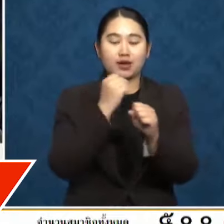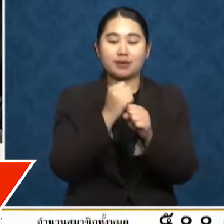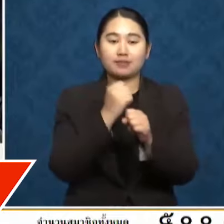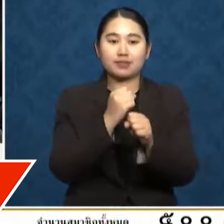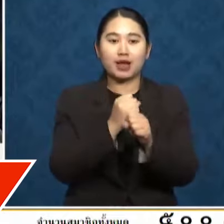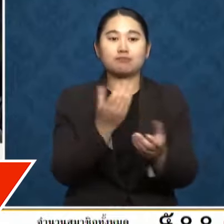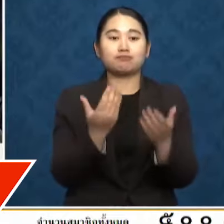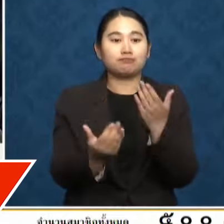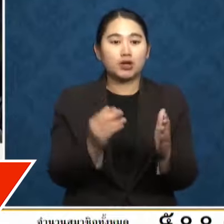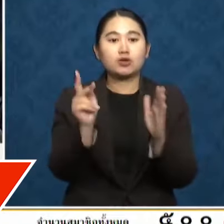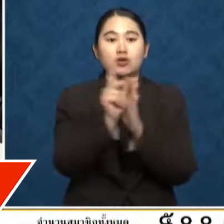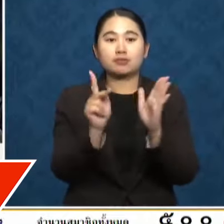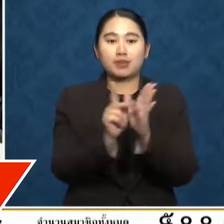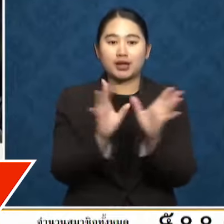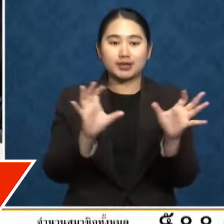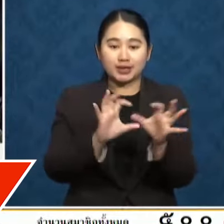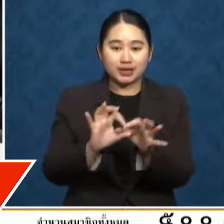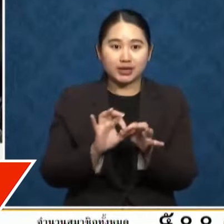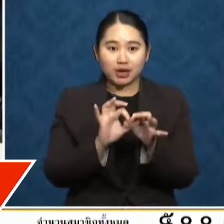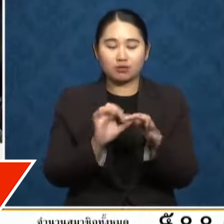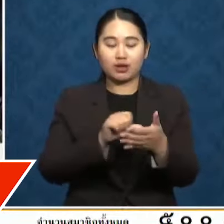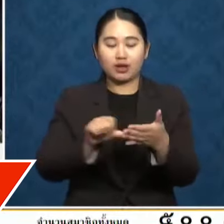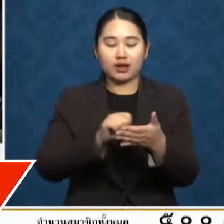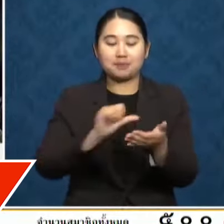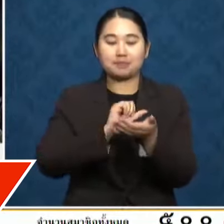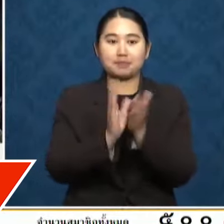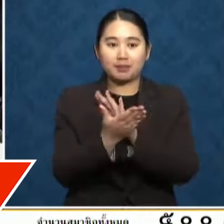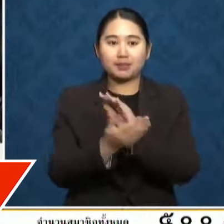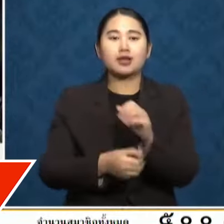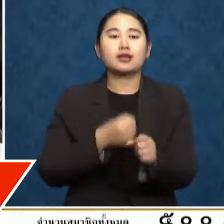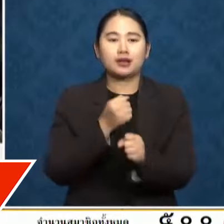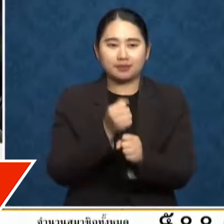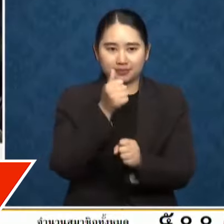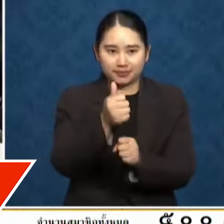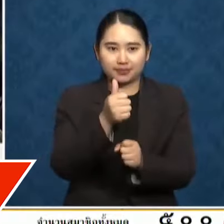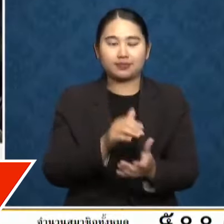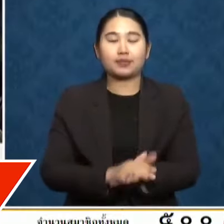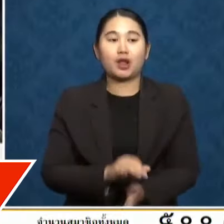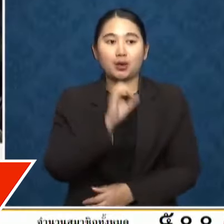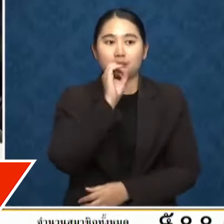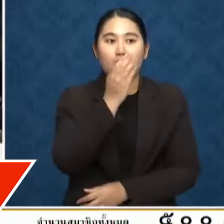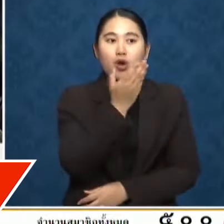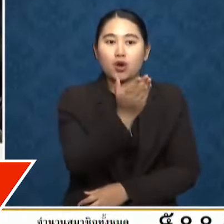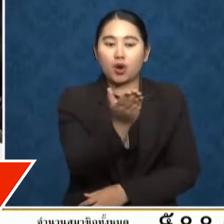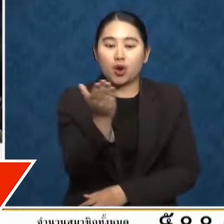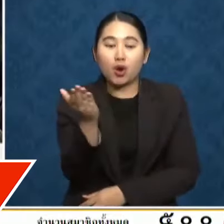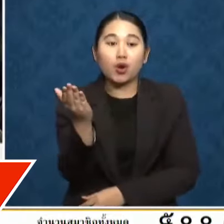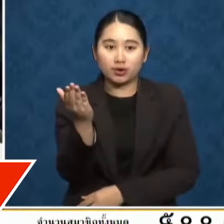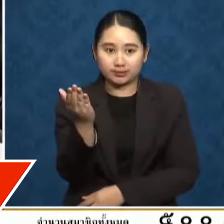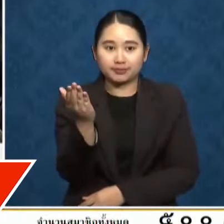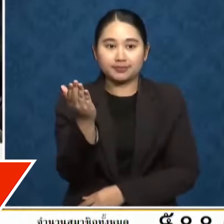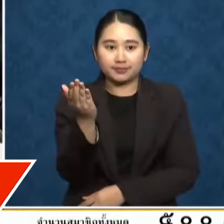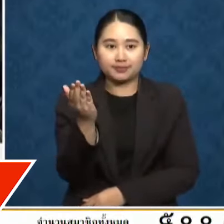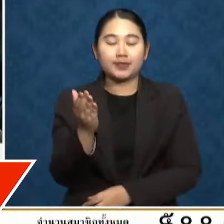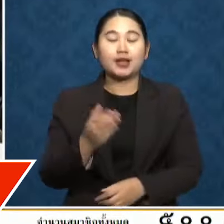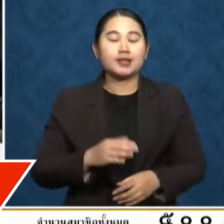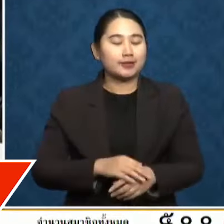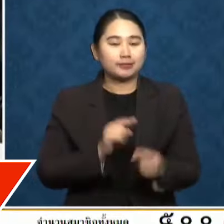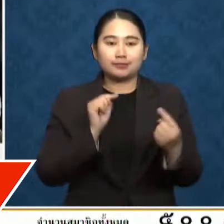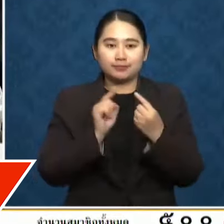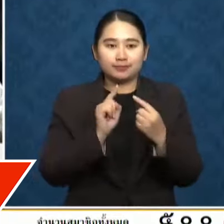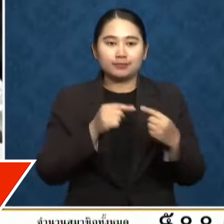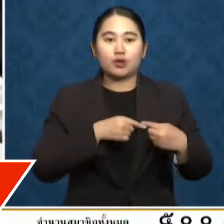หรือกฎหมายอนๆเรามารวมกนปรบแลได้ดิฉัขอวงวรจากหัวใจ